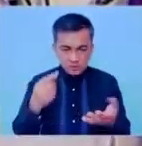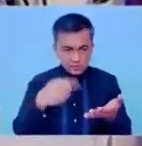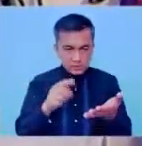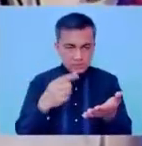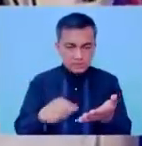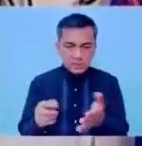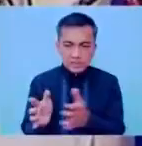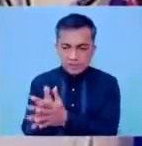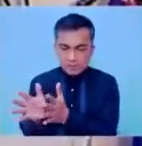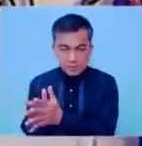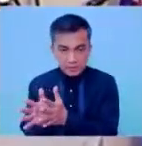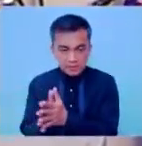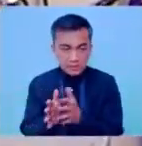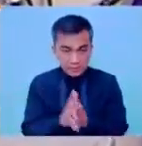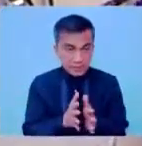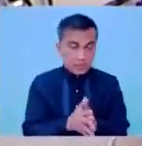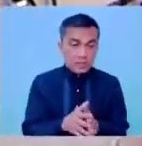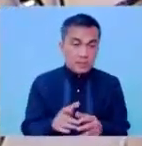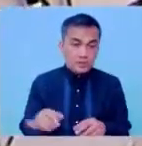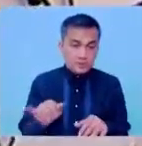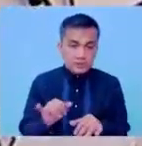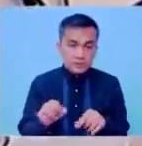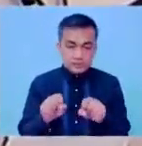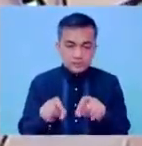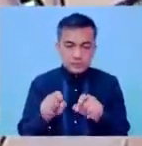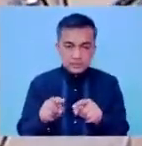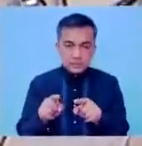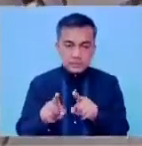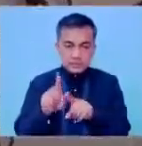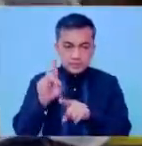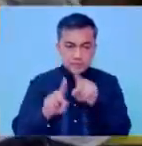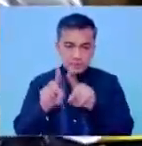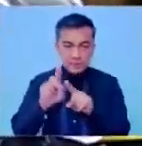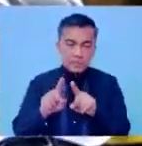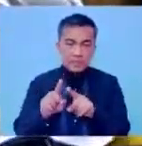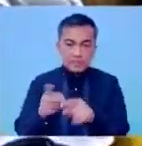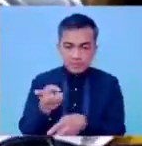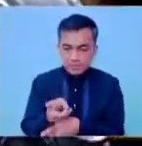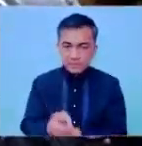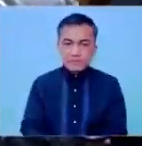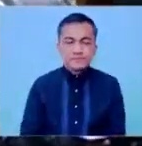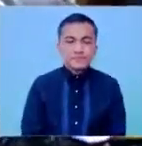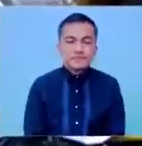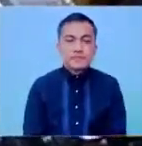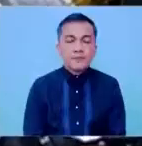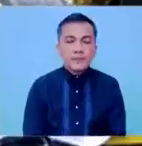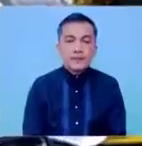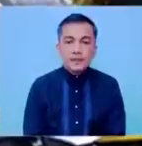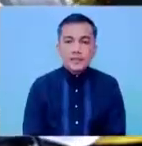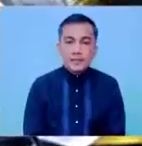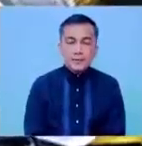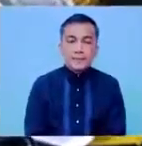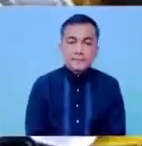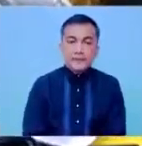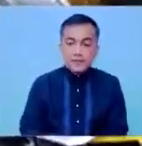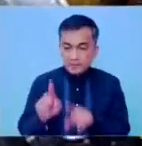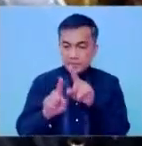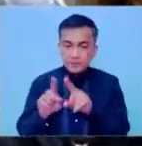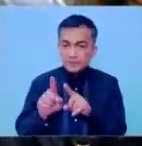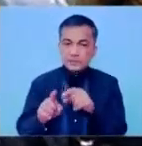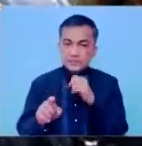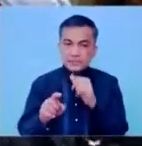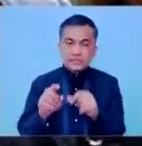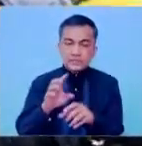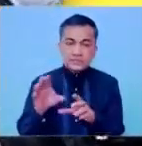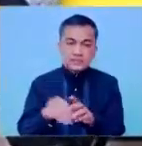bangketa. Maging mga nagtitinda ng parol, binabantayan din nila. Yung pong buong produktong parol, hindi po siya kasama